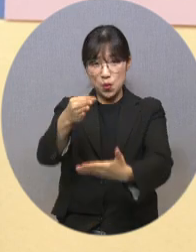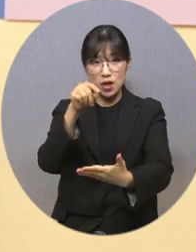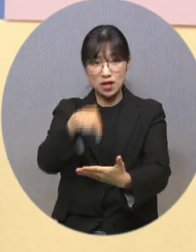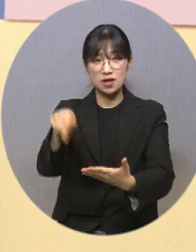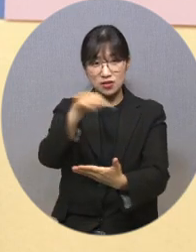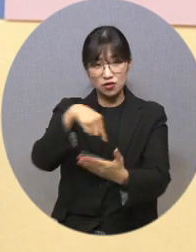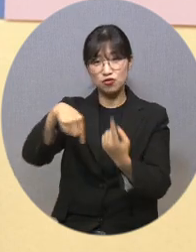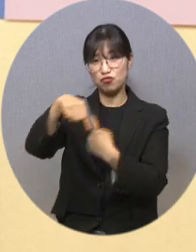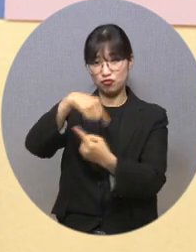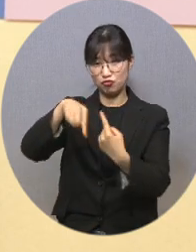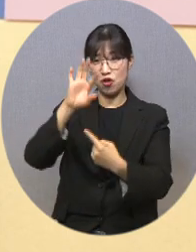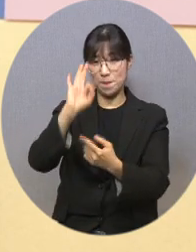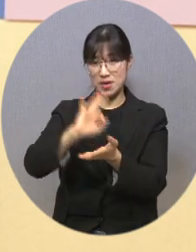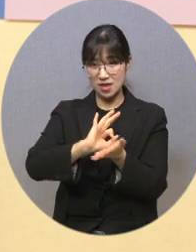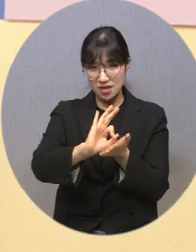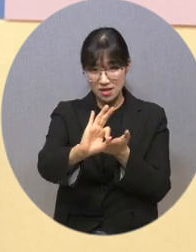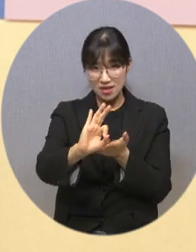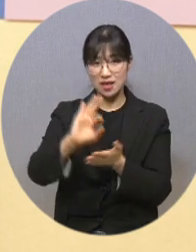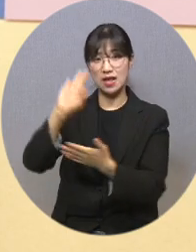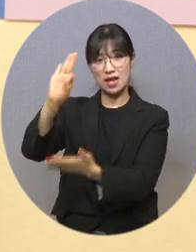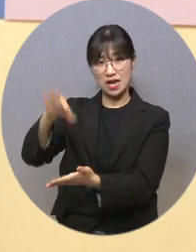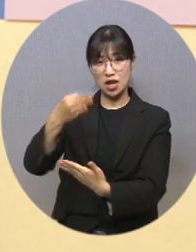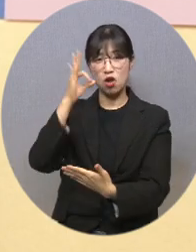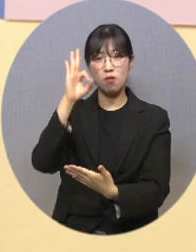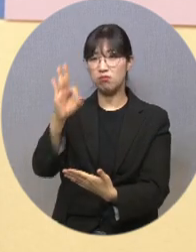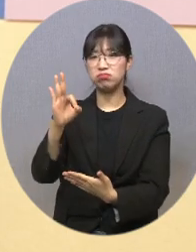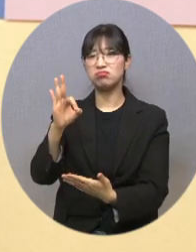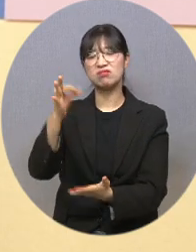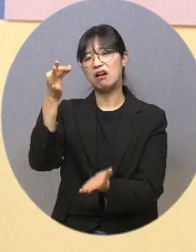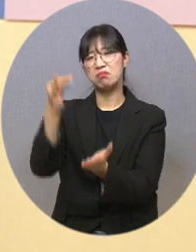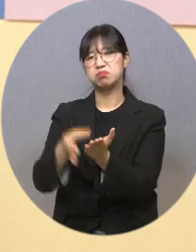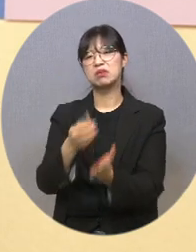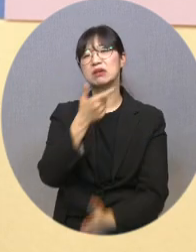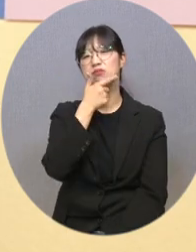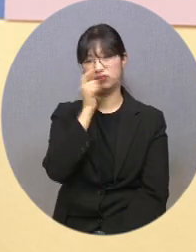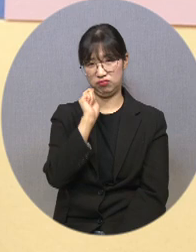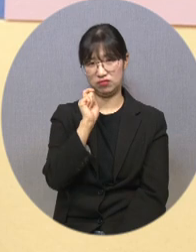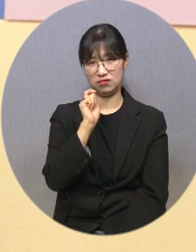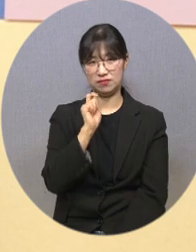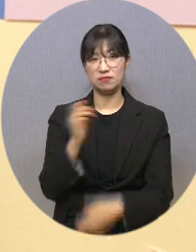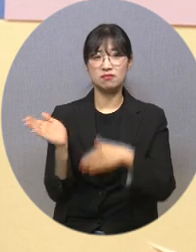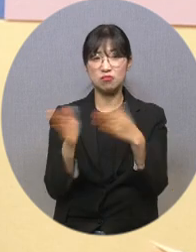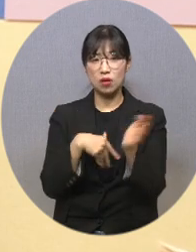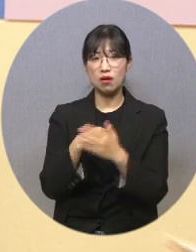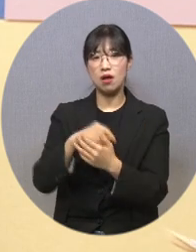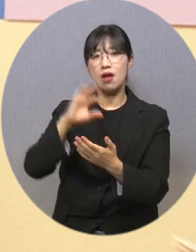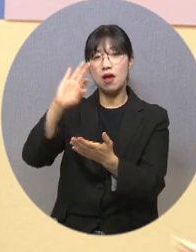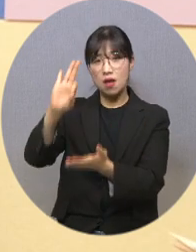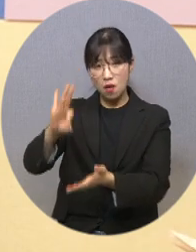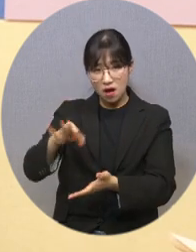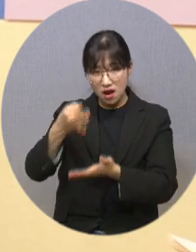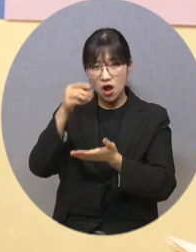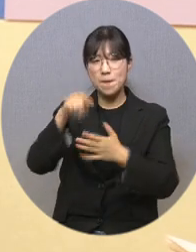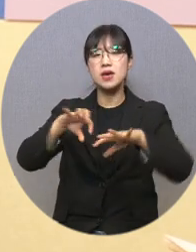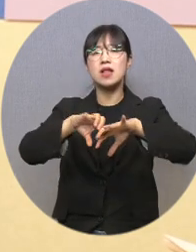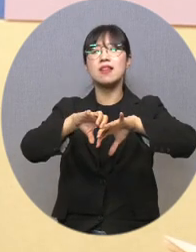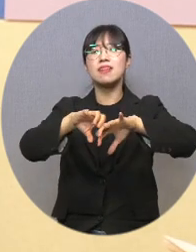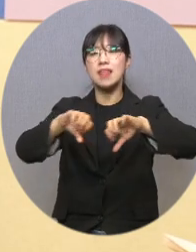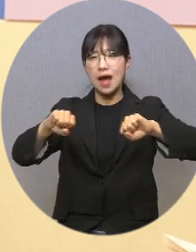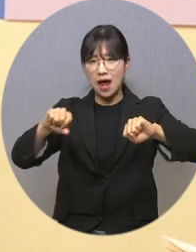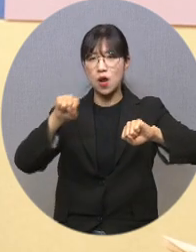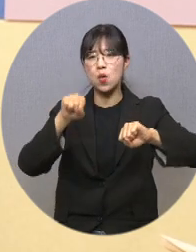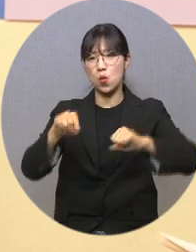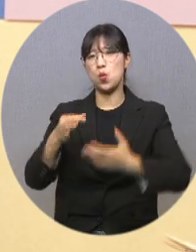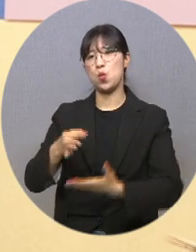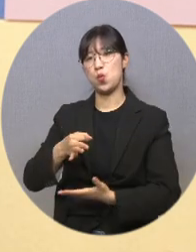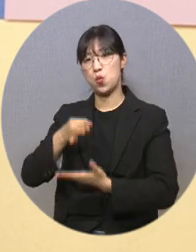쓰고 나면은 종사자 인건비가 제대로 지급되지 않겠죠? 네. 종사자 인건비를 따로 책정해가지고